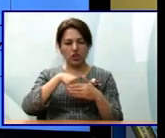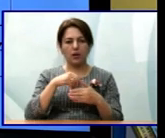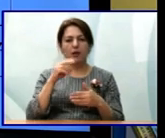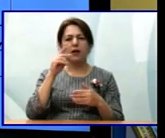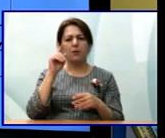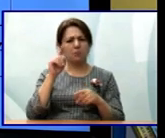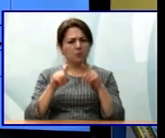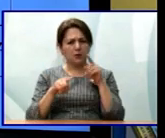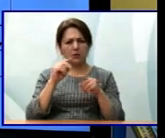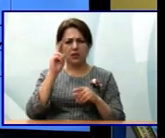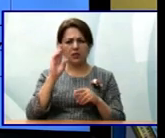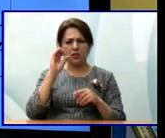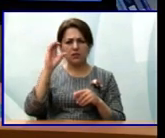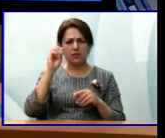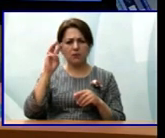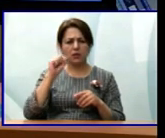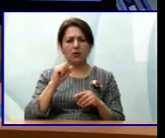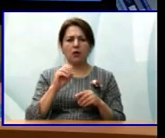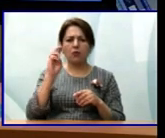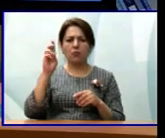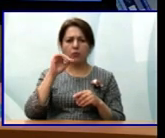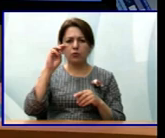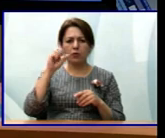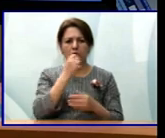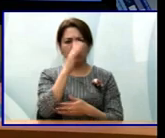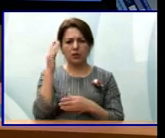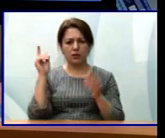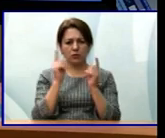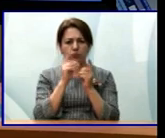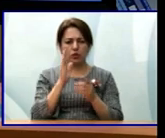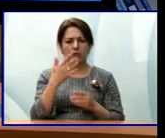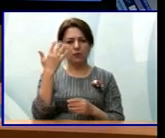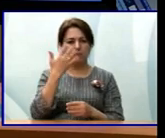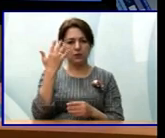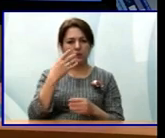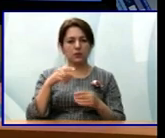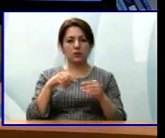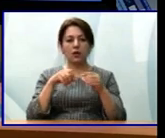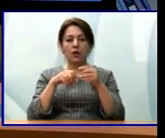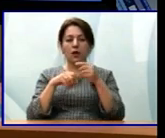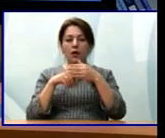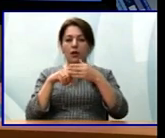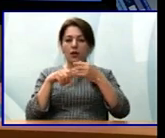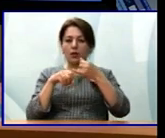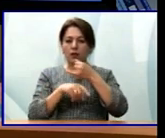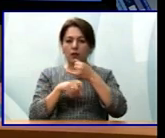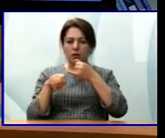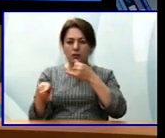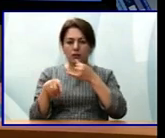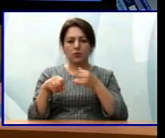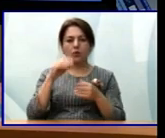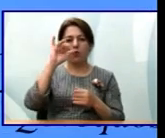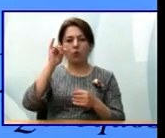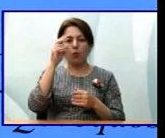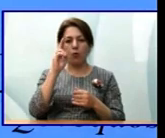qisman buta va daraxtlar uchraydi. Beshinchi, ildizi o'q ildiz.